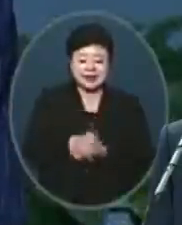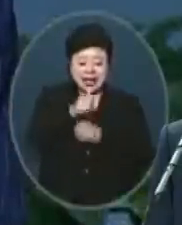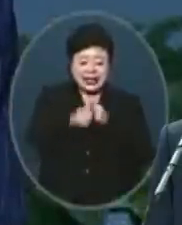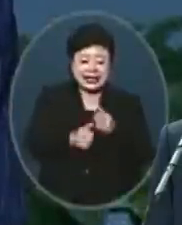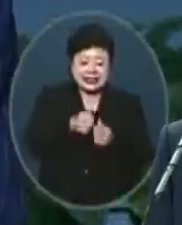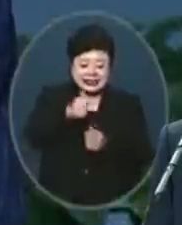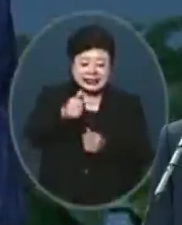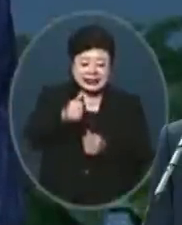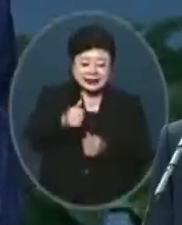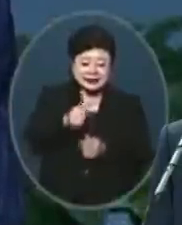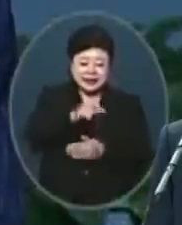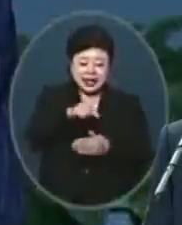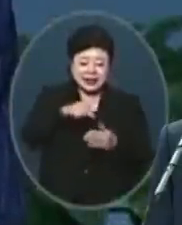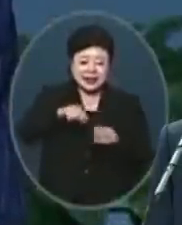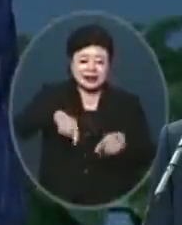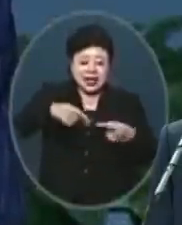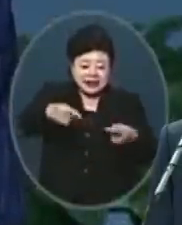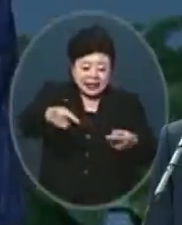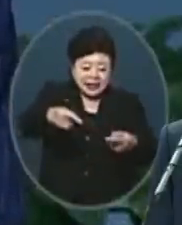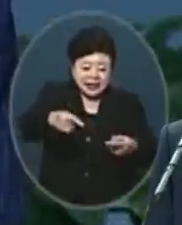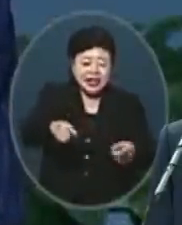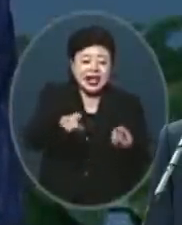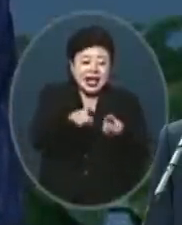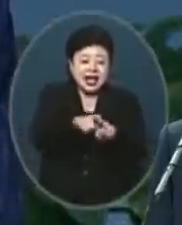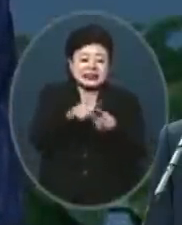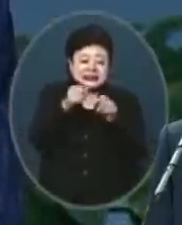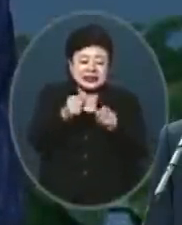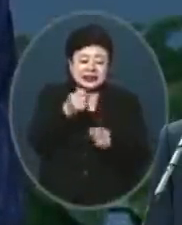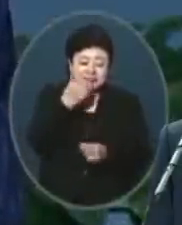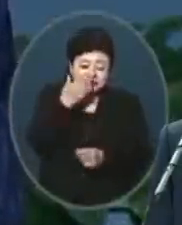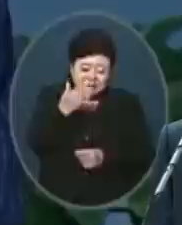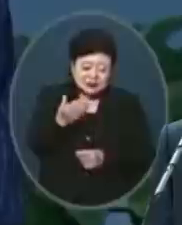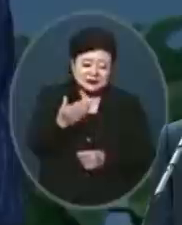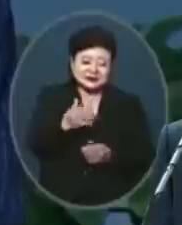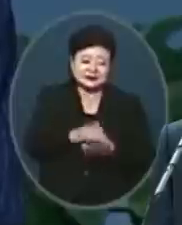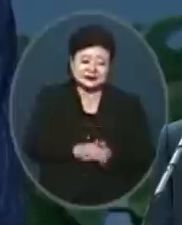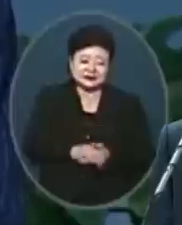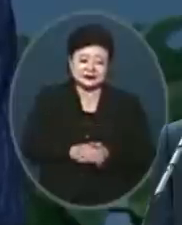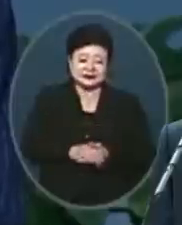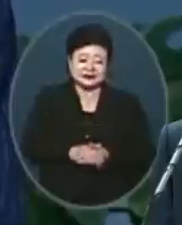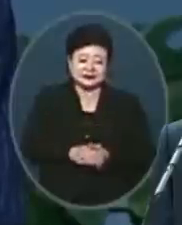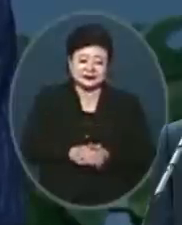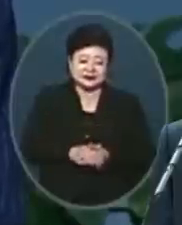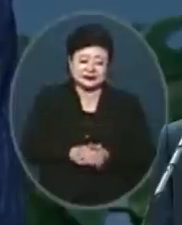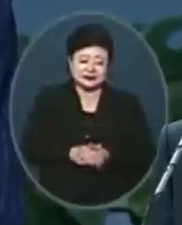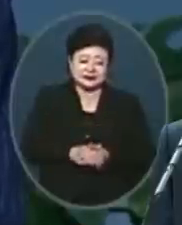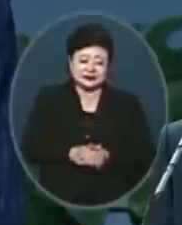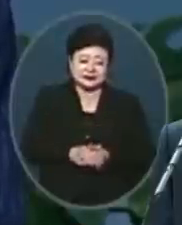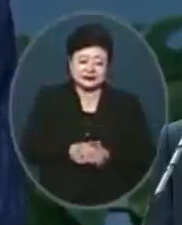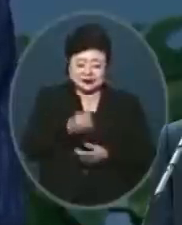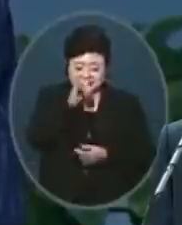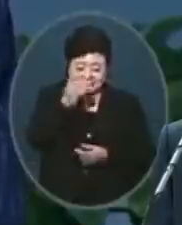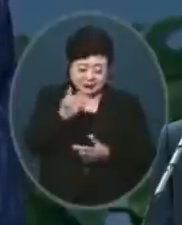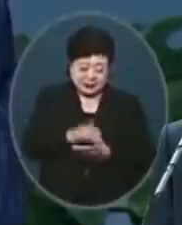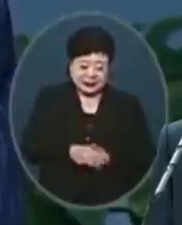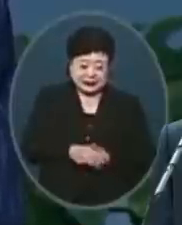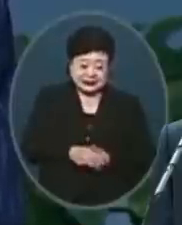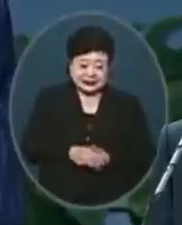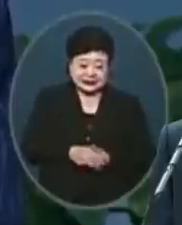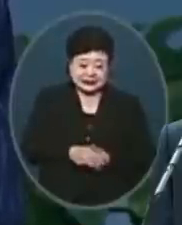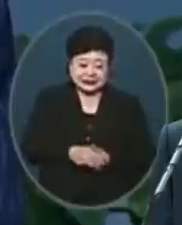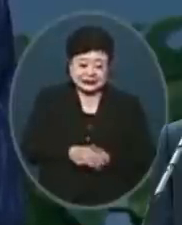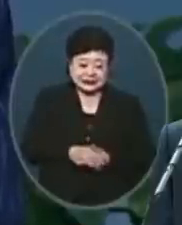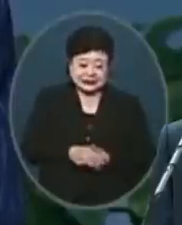하나님이 내 안에 내가 하나님 안에 같이 살 수 있는 용기가 있어야 됩니다.